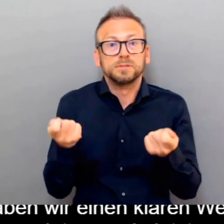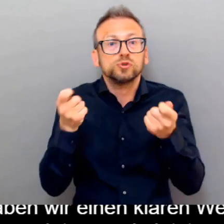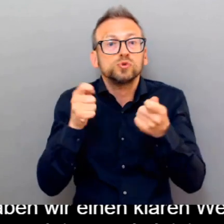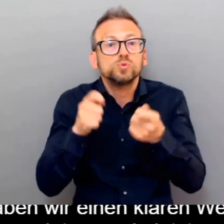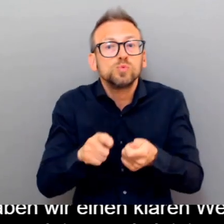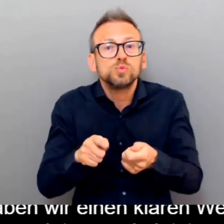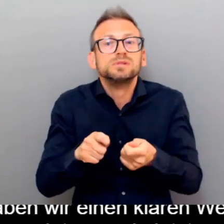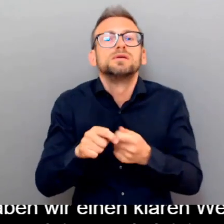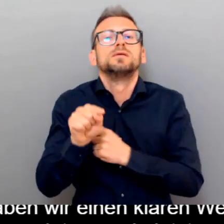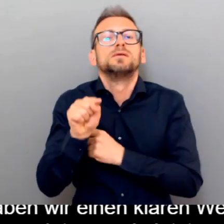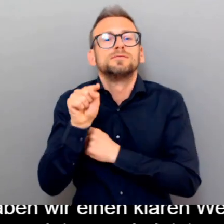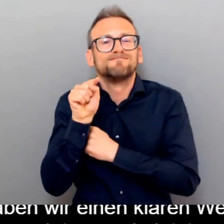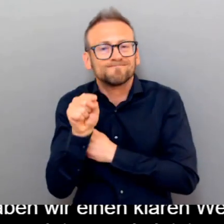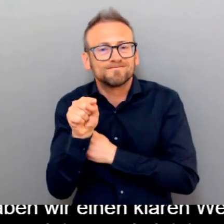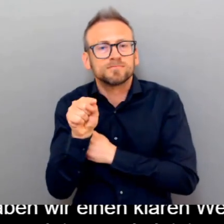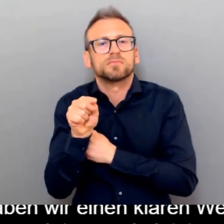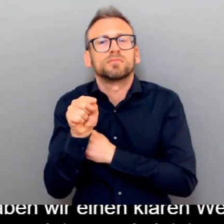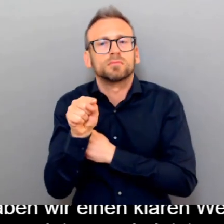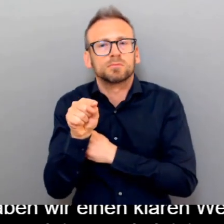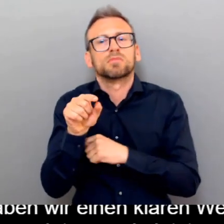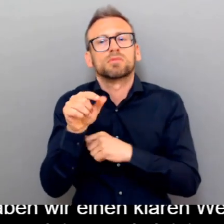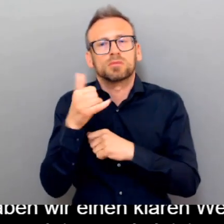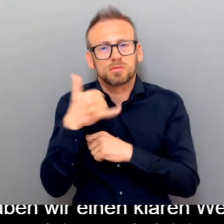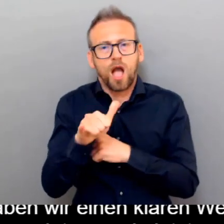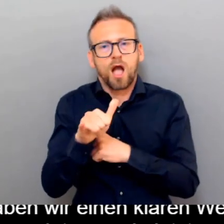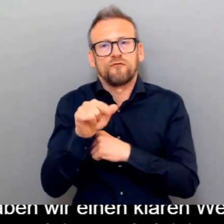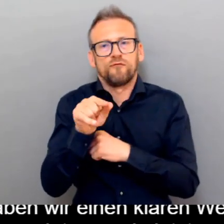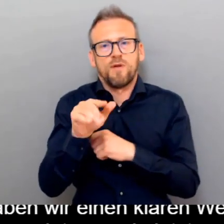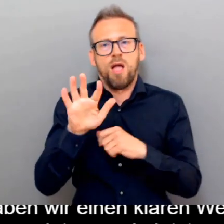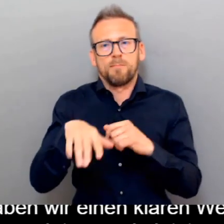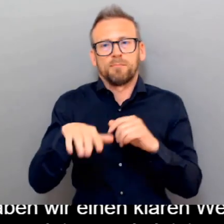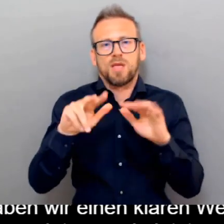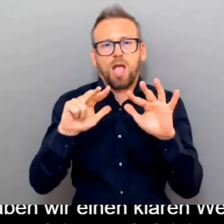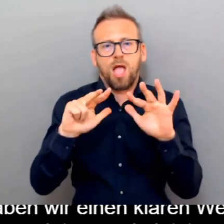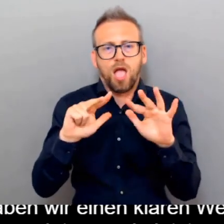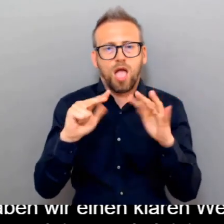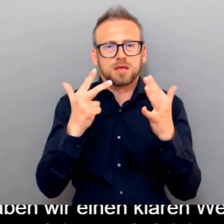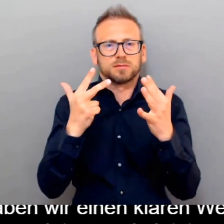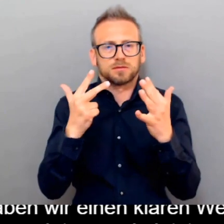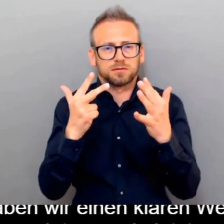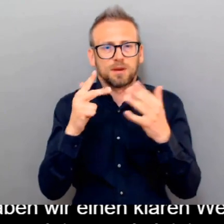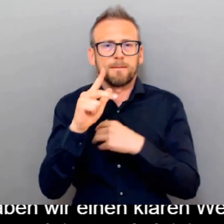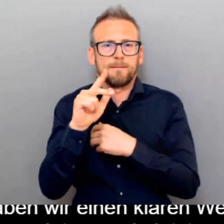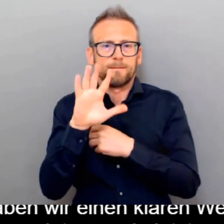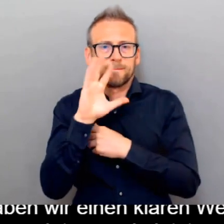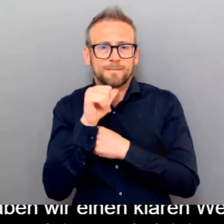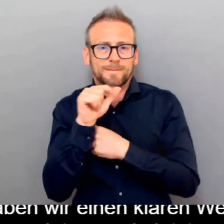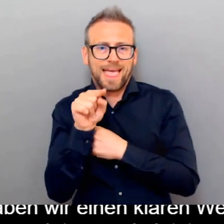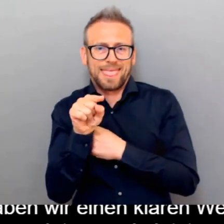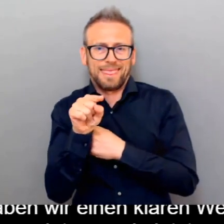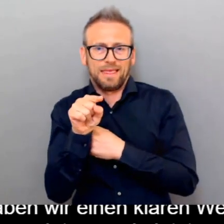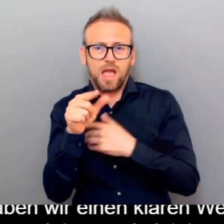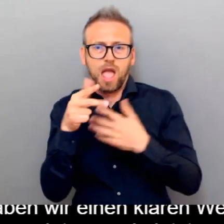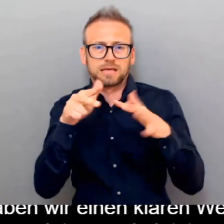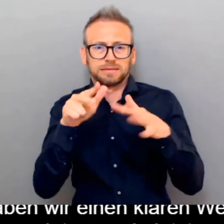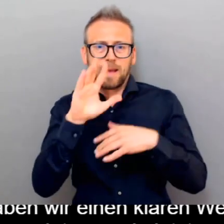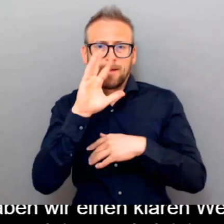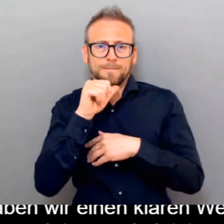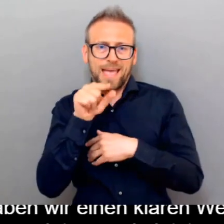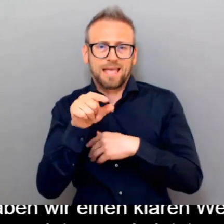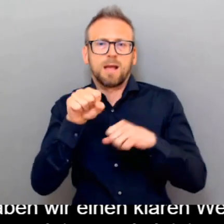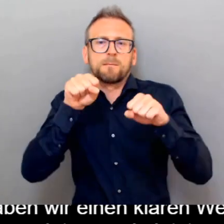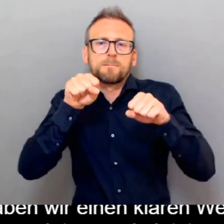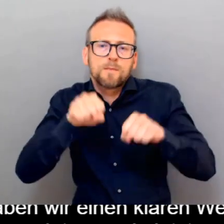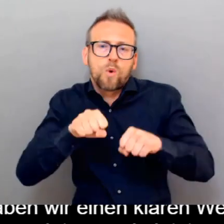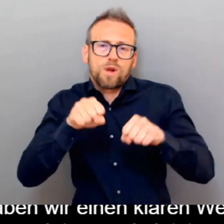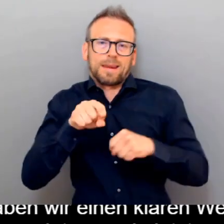ab dem 30.05. wieder zu öffnen. Das haben wir jetzt in unserer aktuellen Verordnung, die jetzt in der